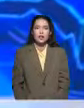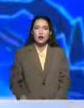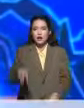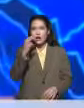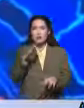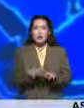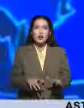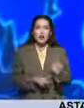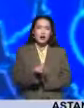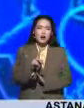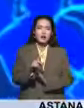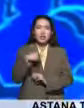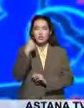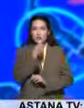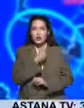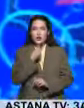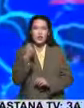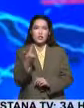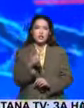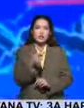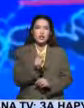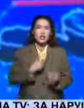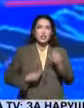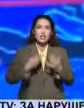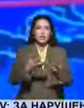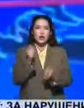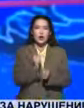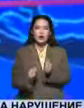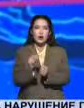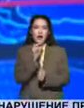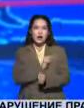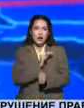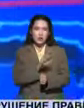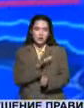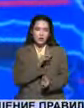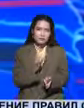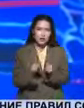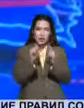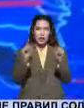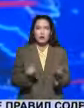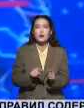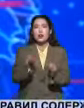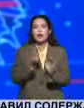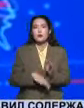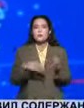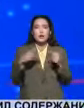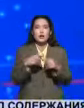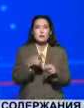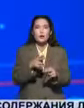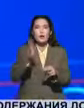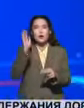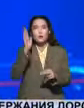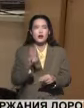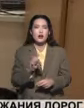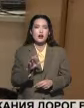В Шымкенте с начала года около 1000 граждан с инвалидностью получили постоянную работу. Это было реализовано в рамках проекта «Кедергизыски лишек» партии